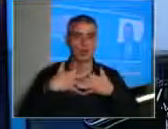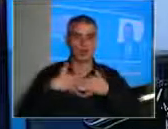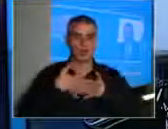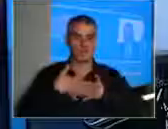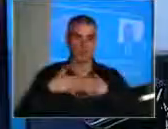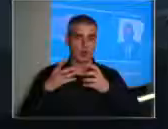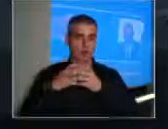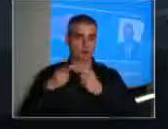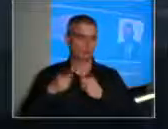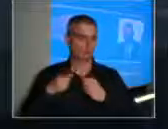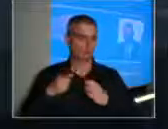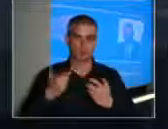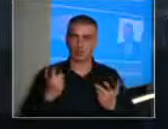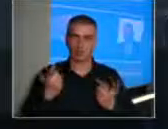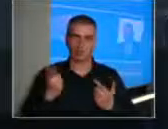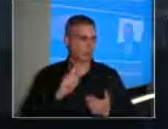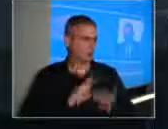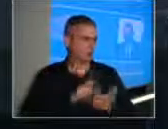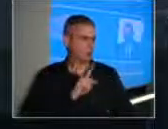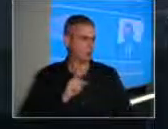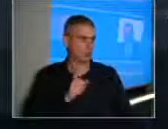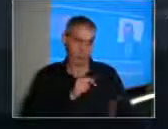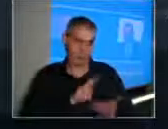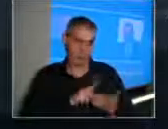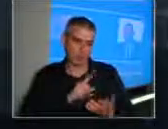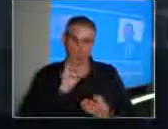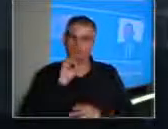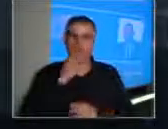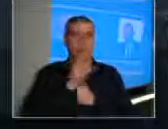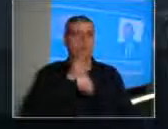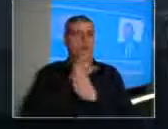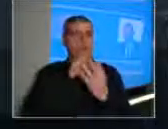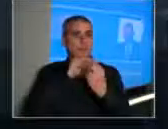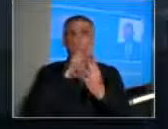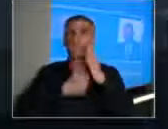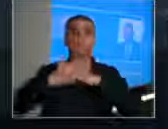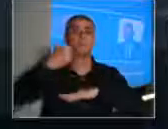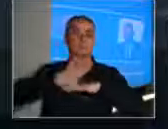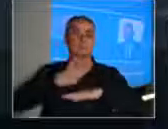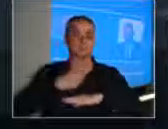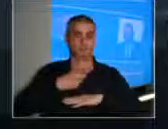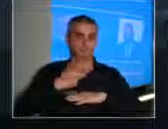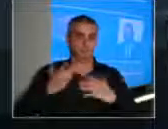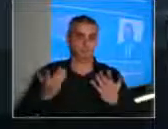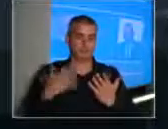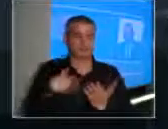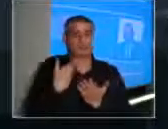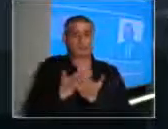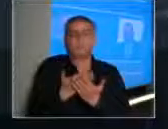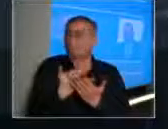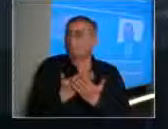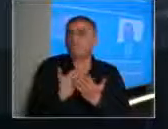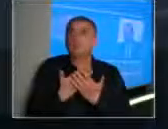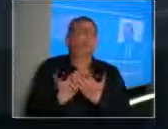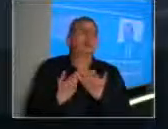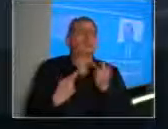לתוך הגוש. למה? זה לא נכון, פשוט לא נכון. נשלחו אליו שליחים, בכירים מאוד, והציעו לו הצעות